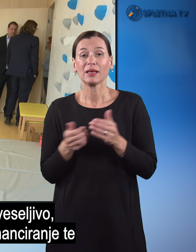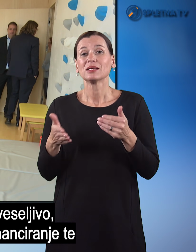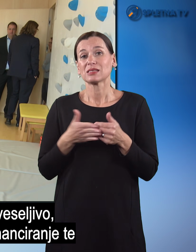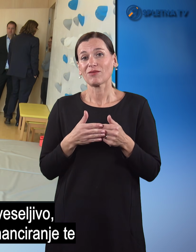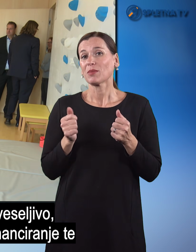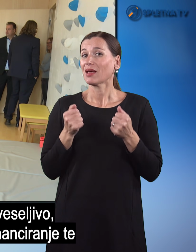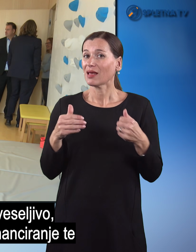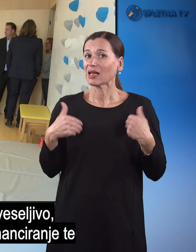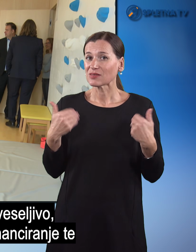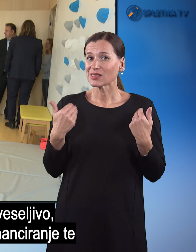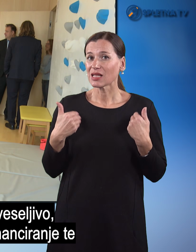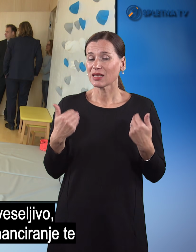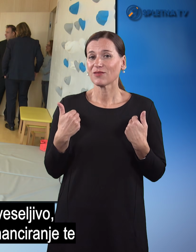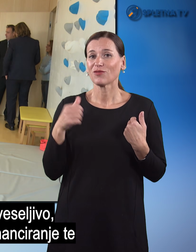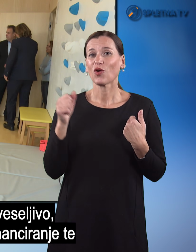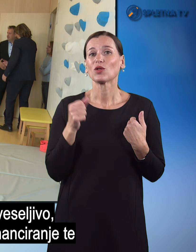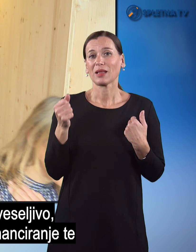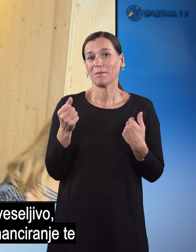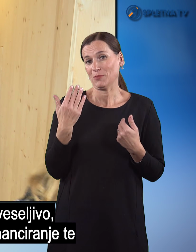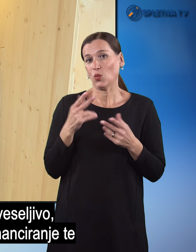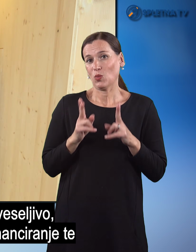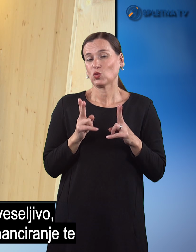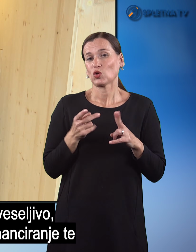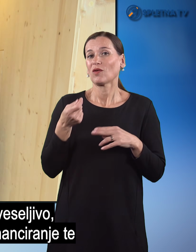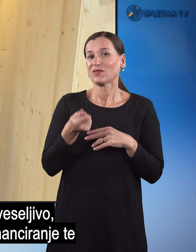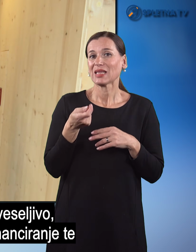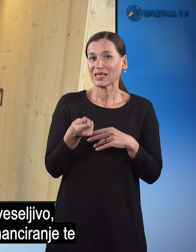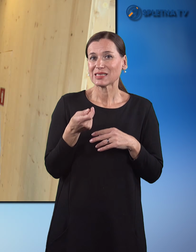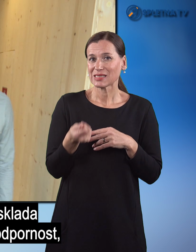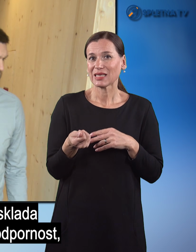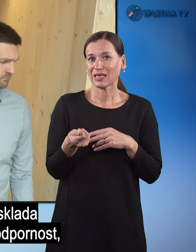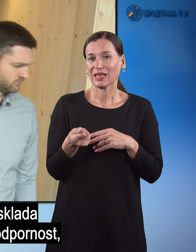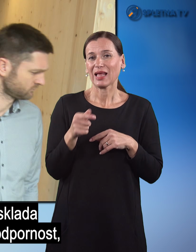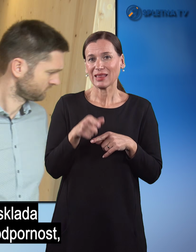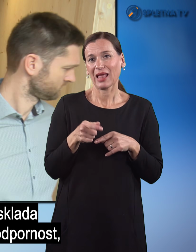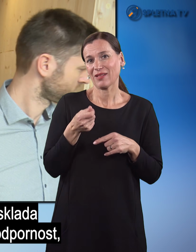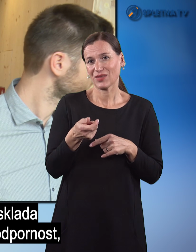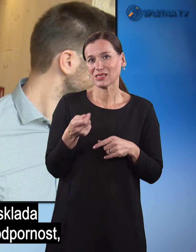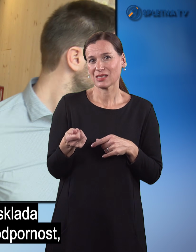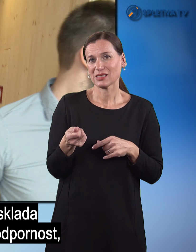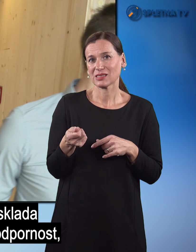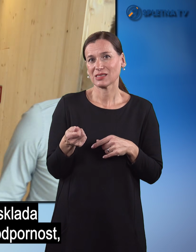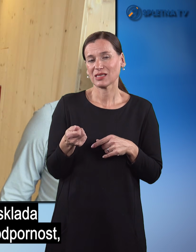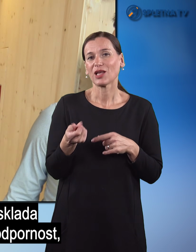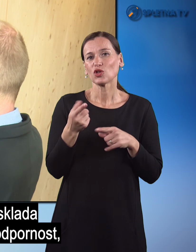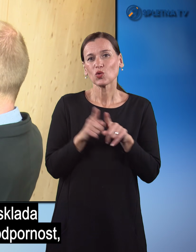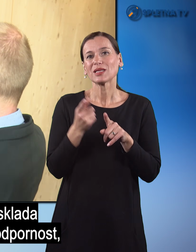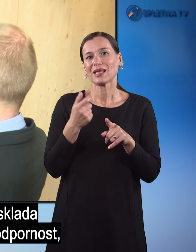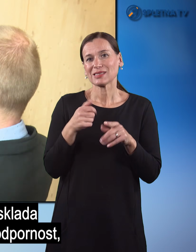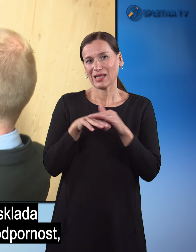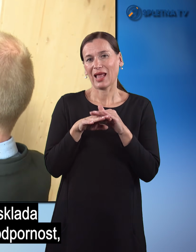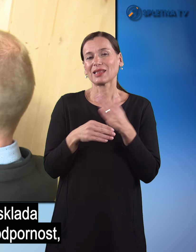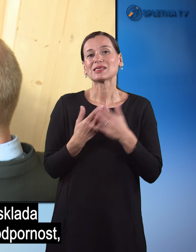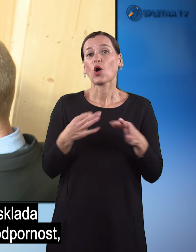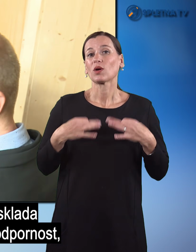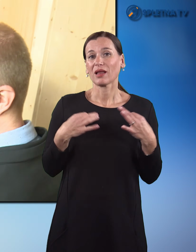pa razveseljivo, da je bilo možno financiranje te investicije tudi iz Sklada za